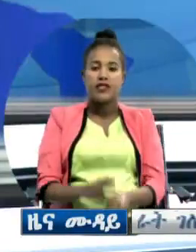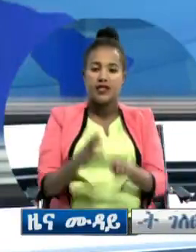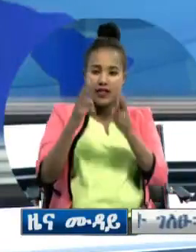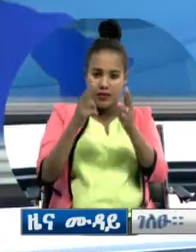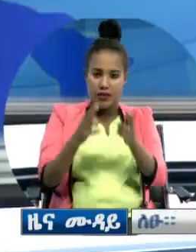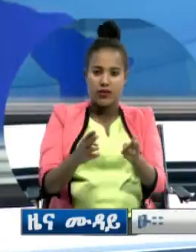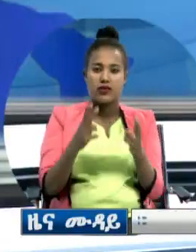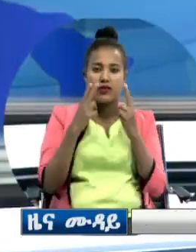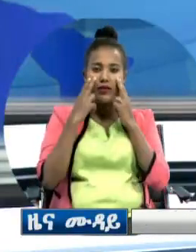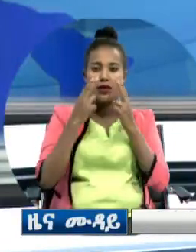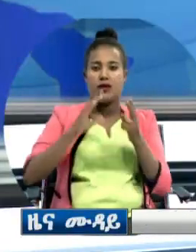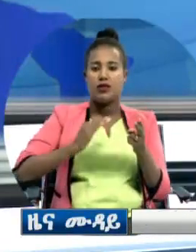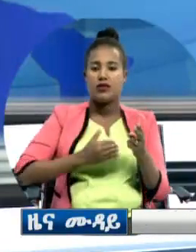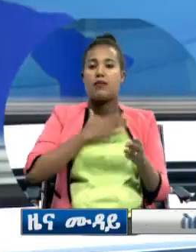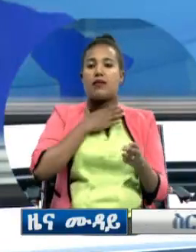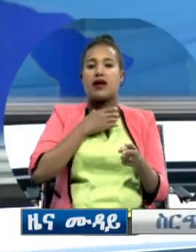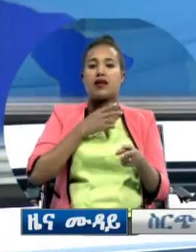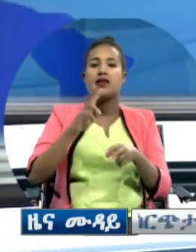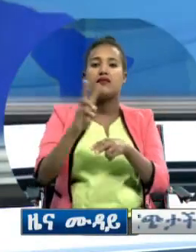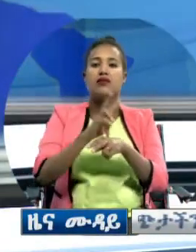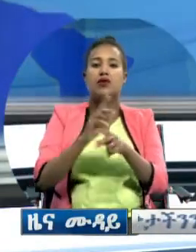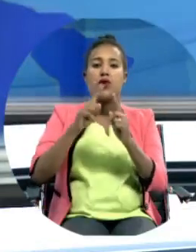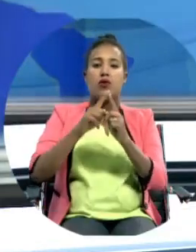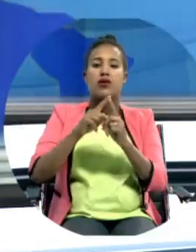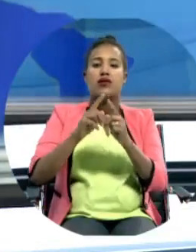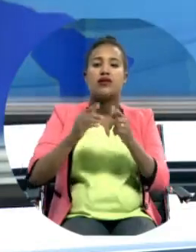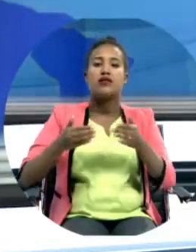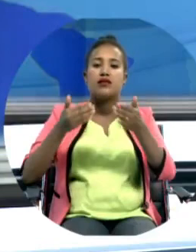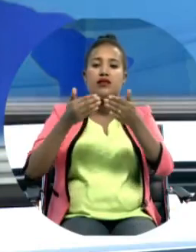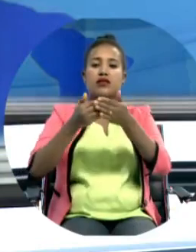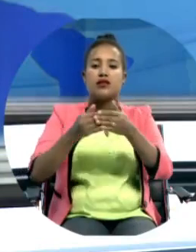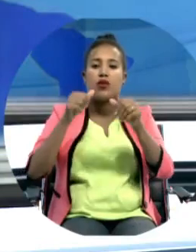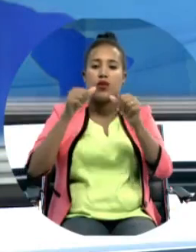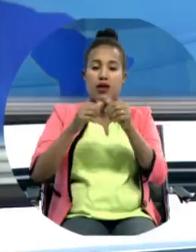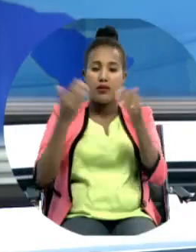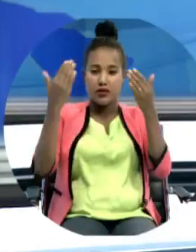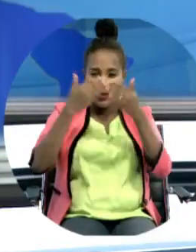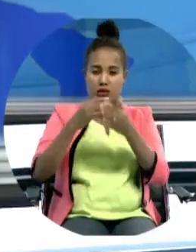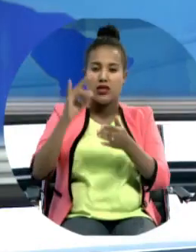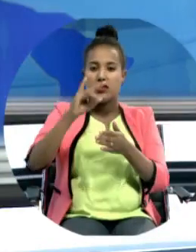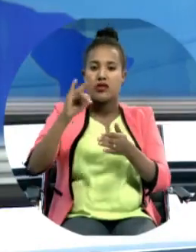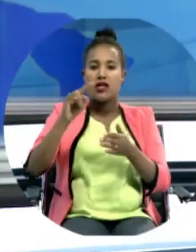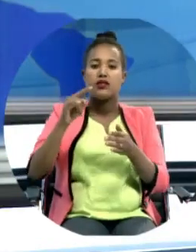የተከበራችሁ ተመልካቾቻችን ከአማራ ቴሌቪዥን ወደ እናንተ ሲደርስ የቆየው የምሽቱ ዜና